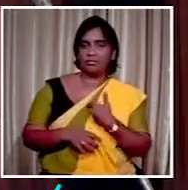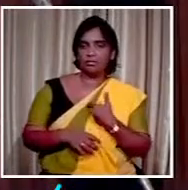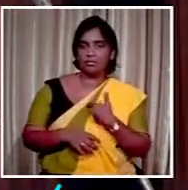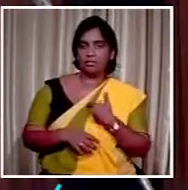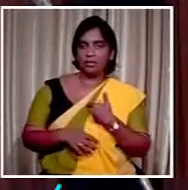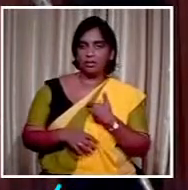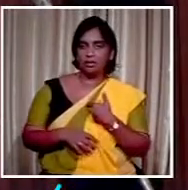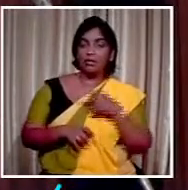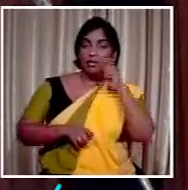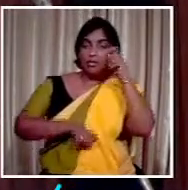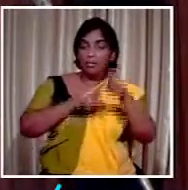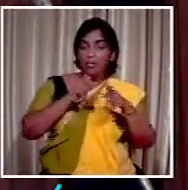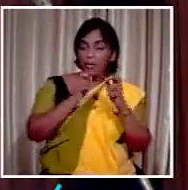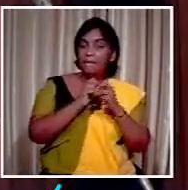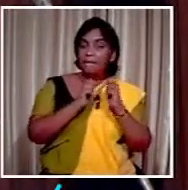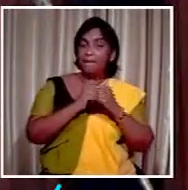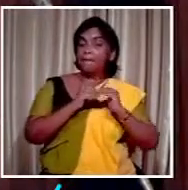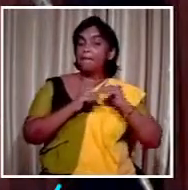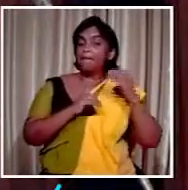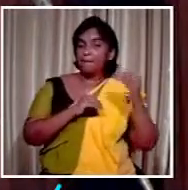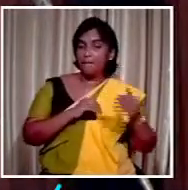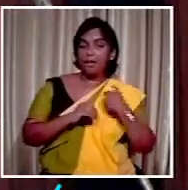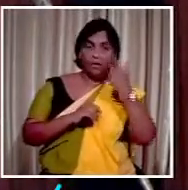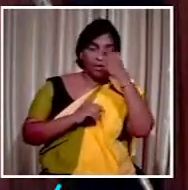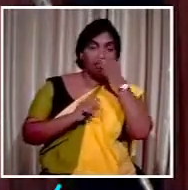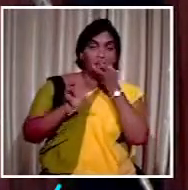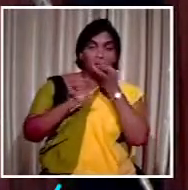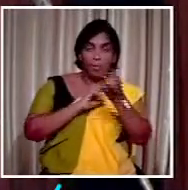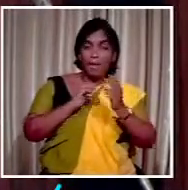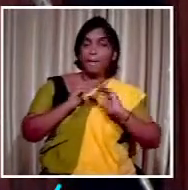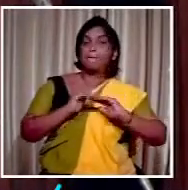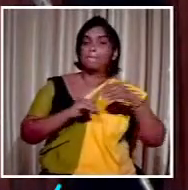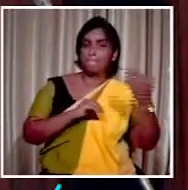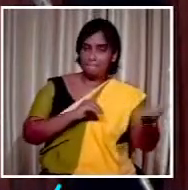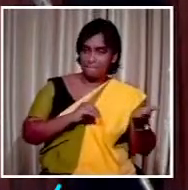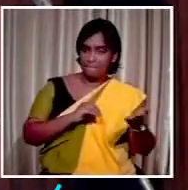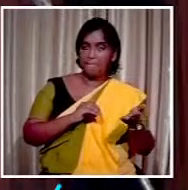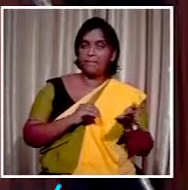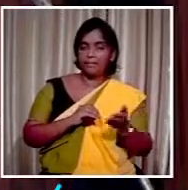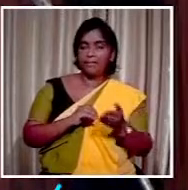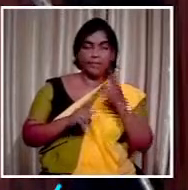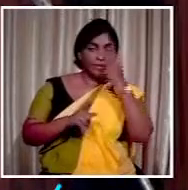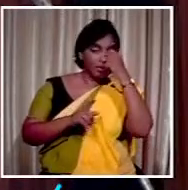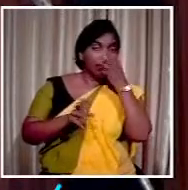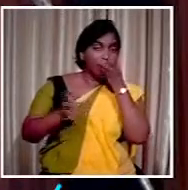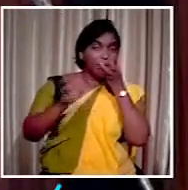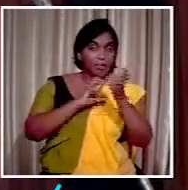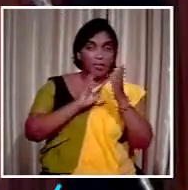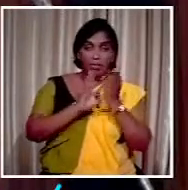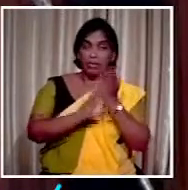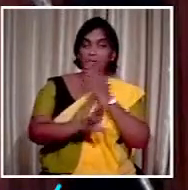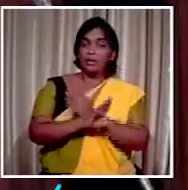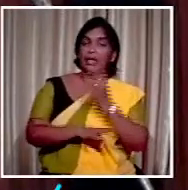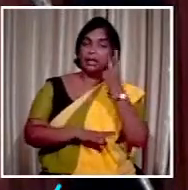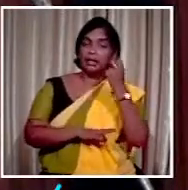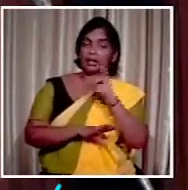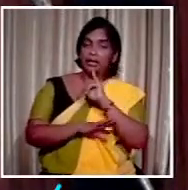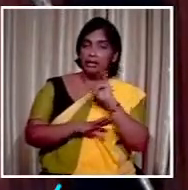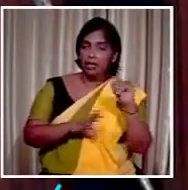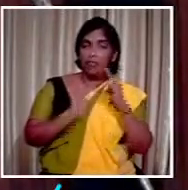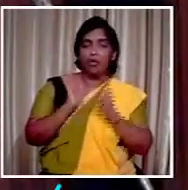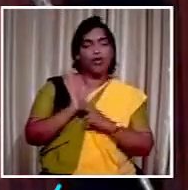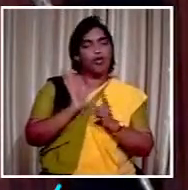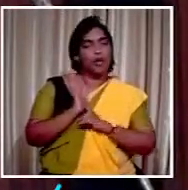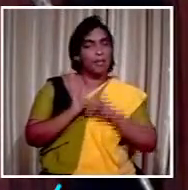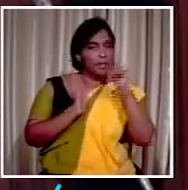Anita vinditiyo bawata patune paasku praharen passe paasku praharayata pera 2016 November